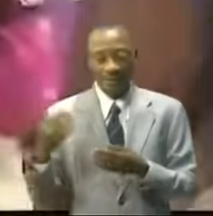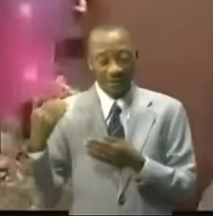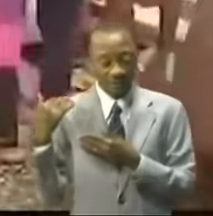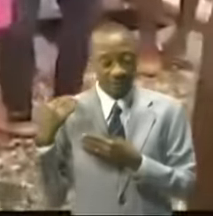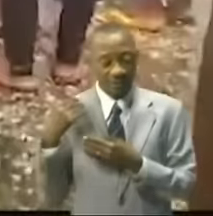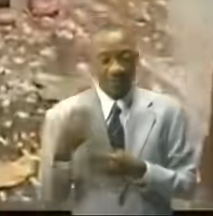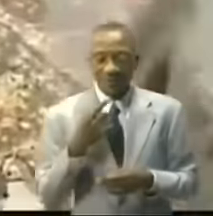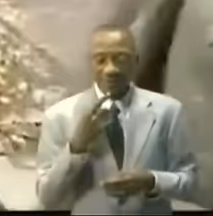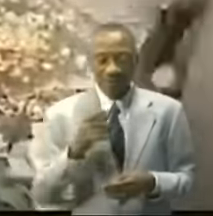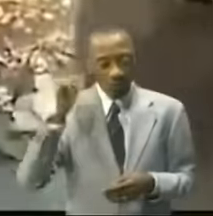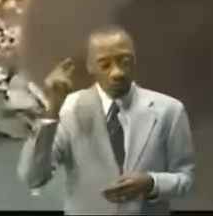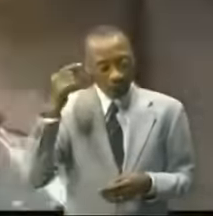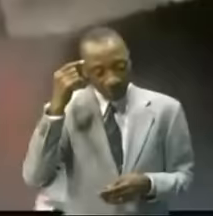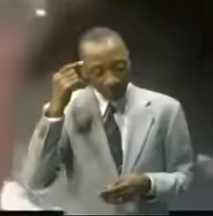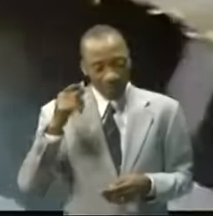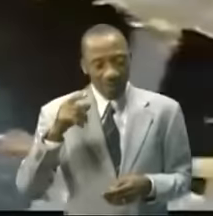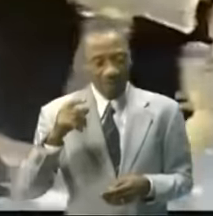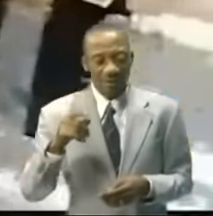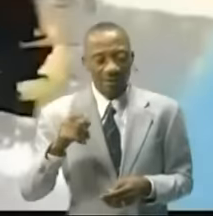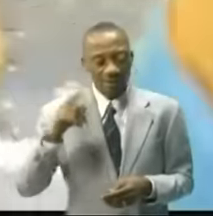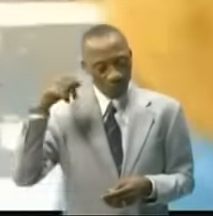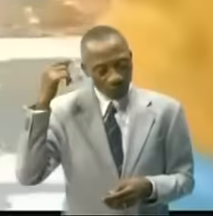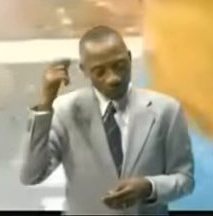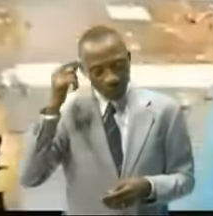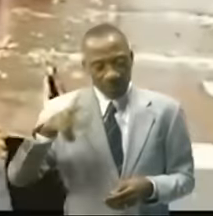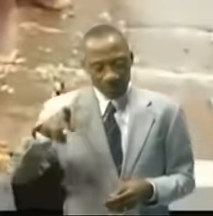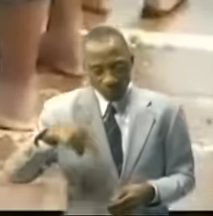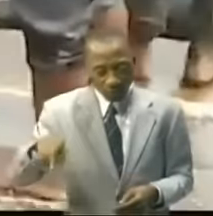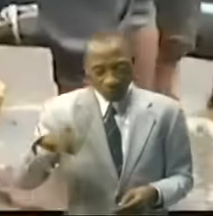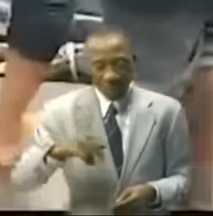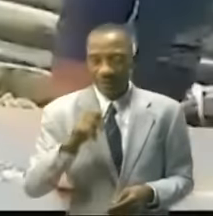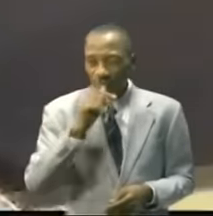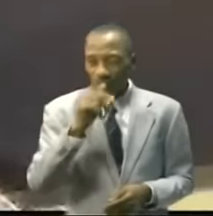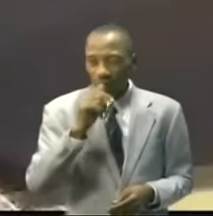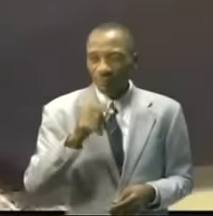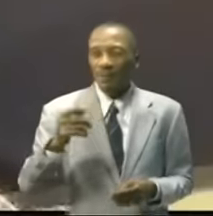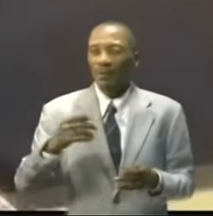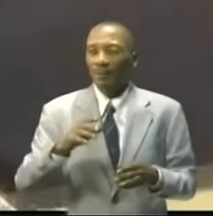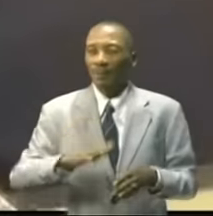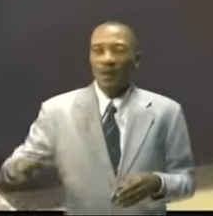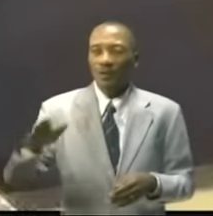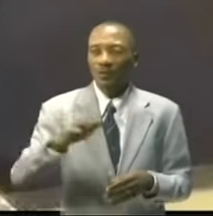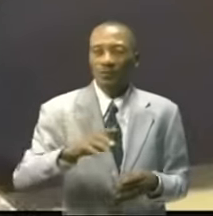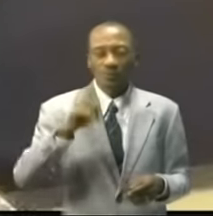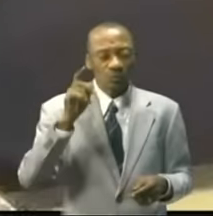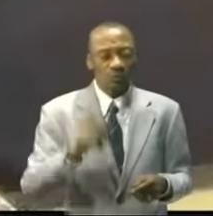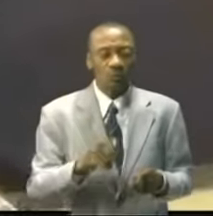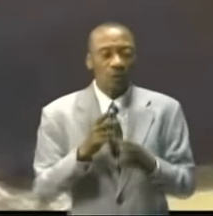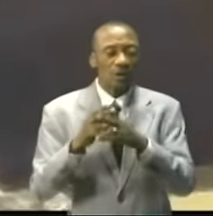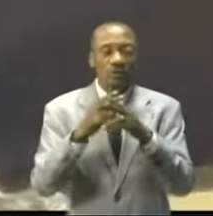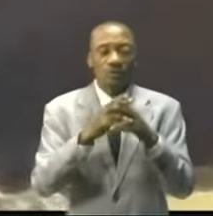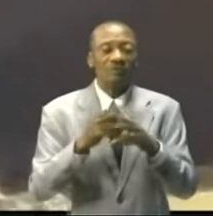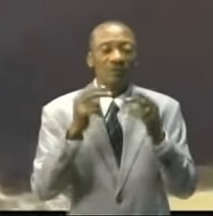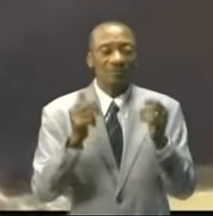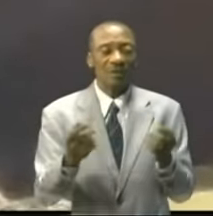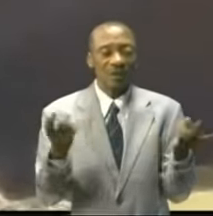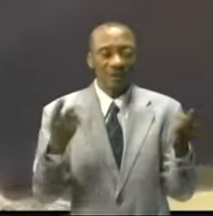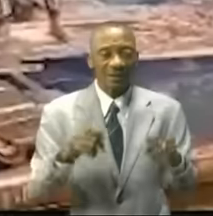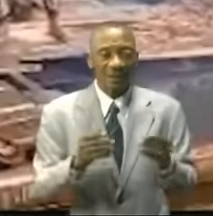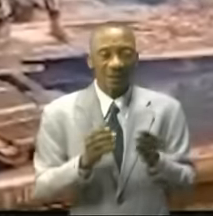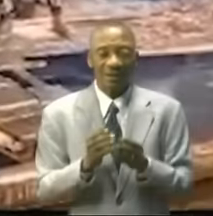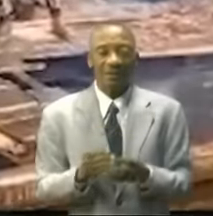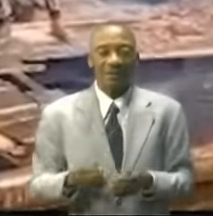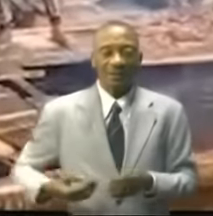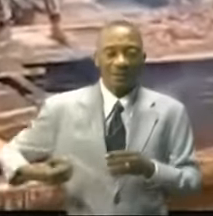soient élucidées, que les responsabilités soient établies et que nos morts soient enterrés dignement. J'exhorte